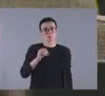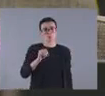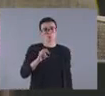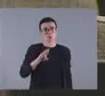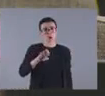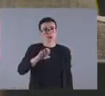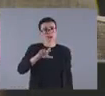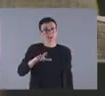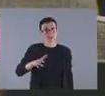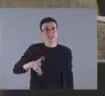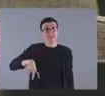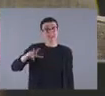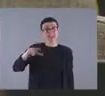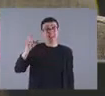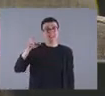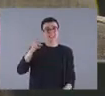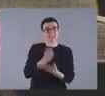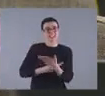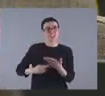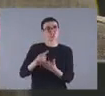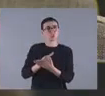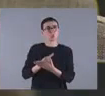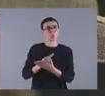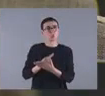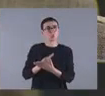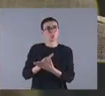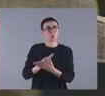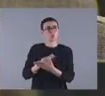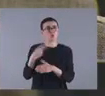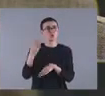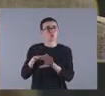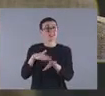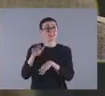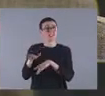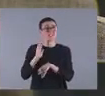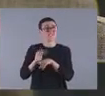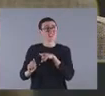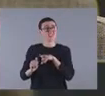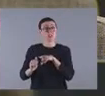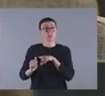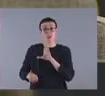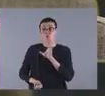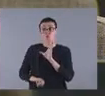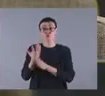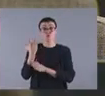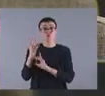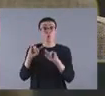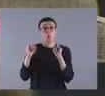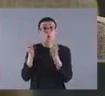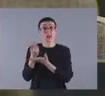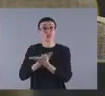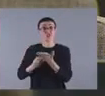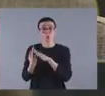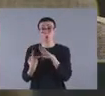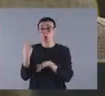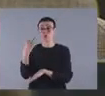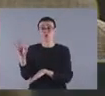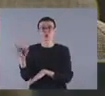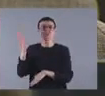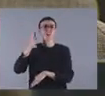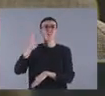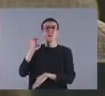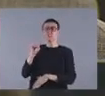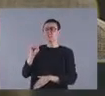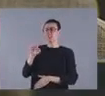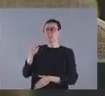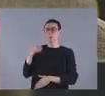régional et dont l'AMEL était partie prenante et dissoute par l'exécutif régional actuel. Pour toutes ces raisons, notre groupe ne voit pas comment le SPE